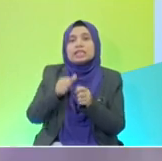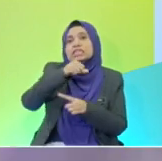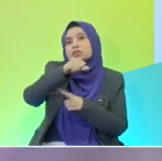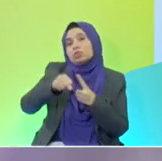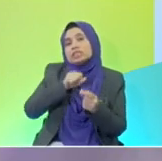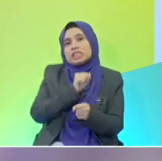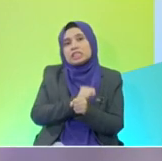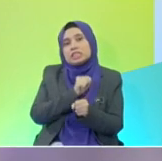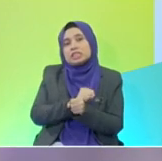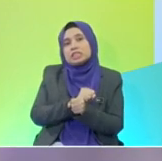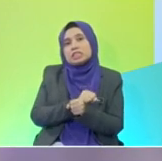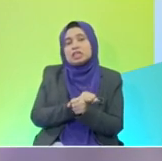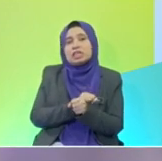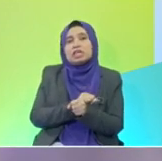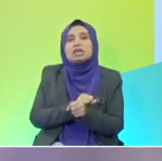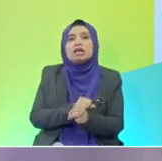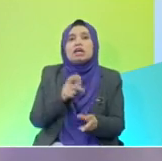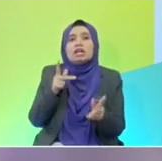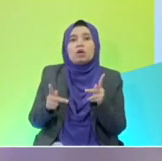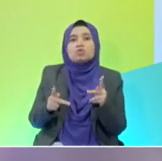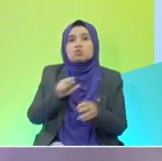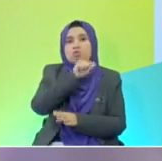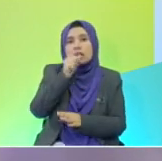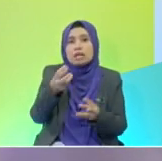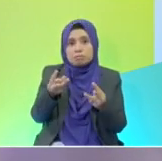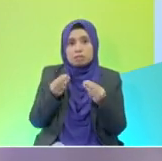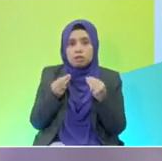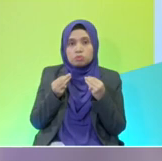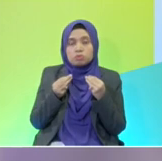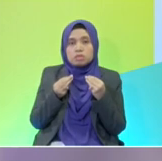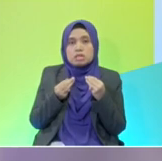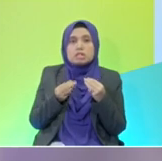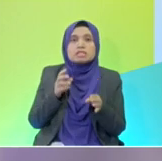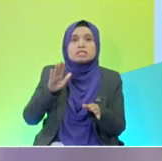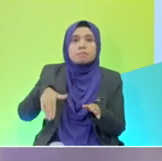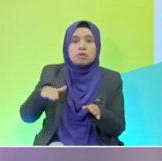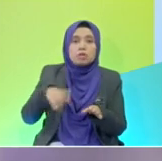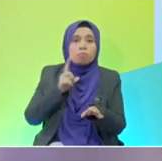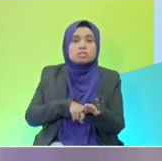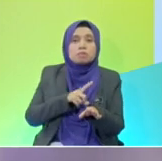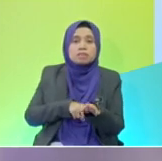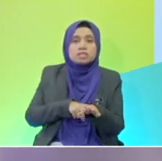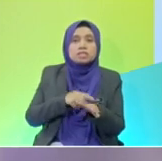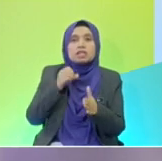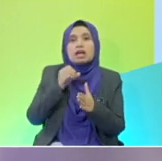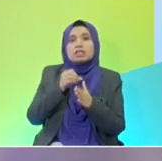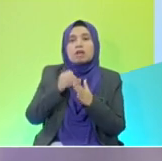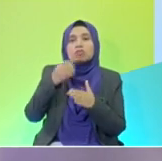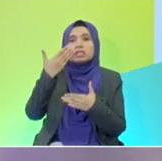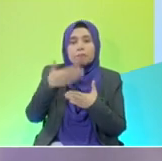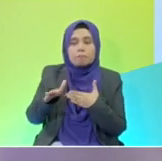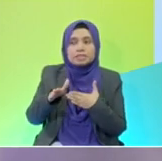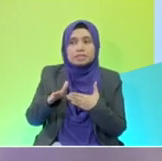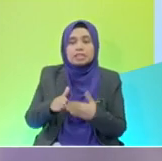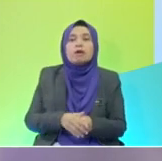kalau soal lain kehendaki seorang sebelum ataupun semasa atau selepas jadi murid perlu